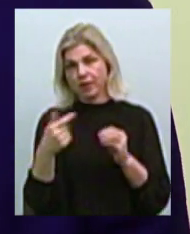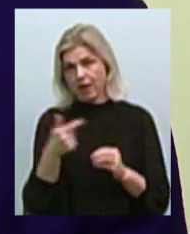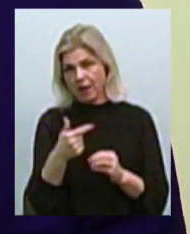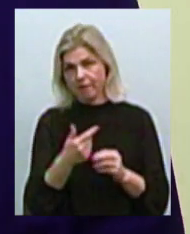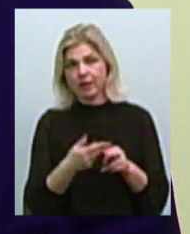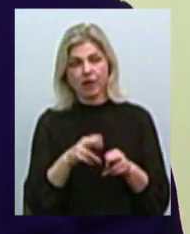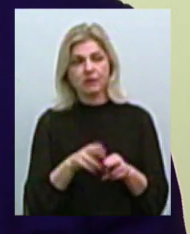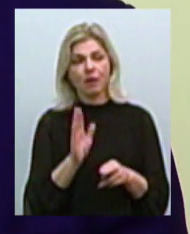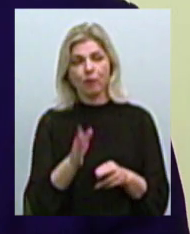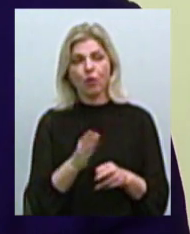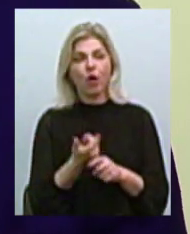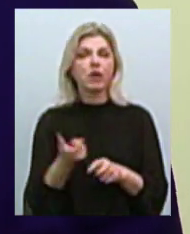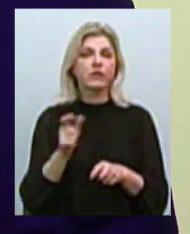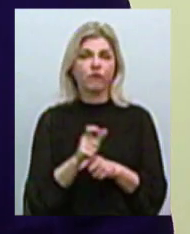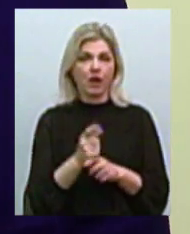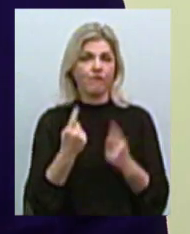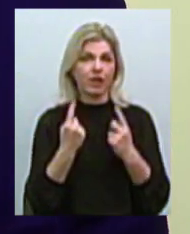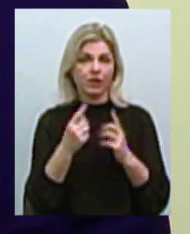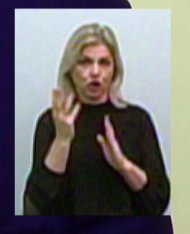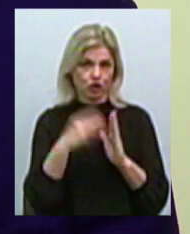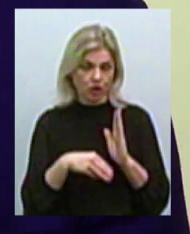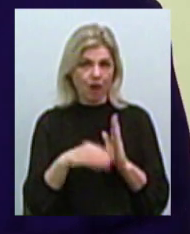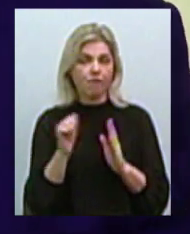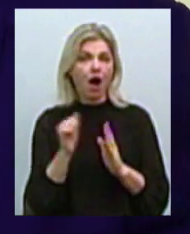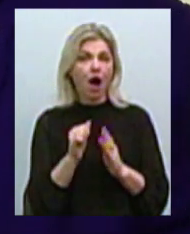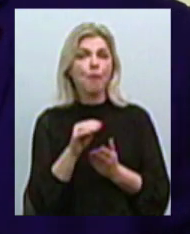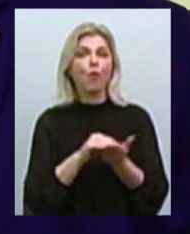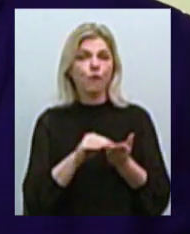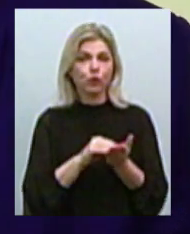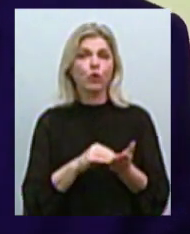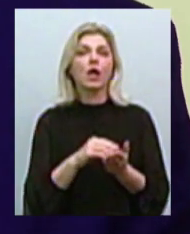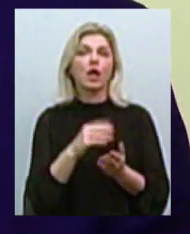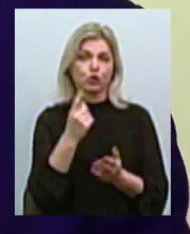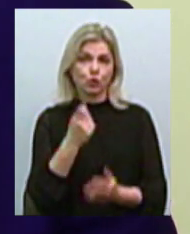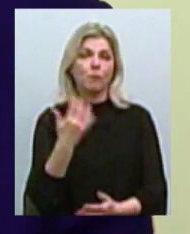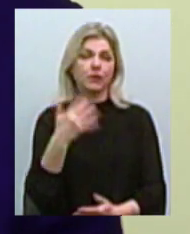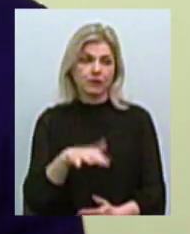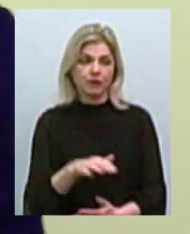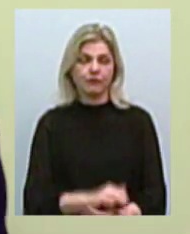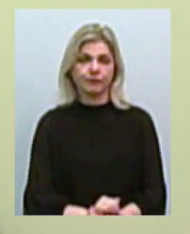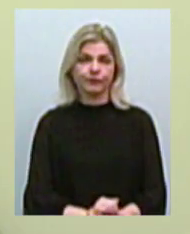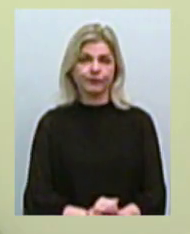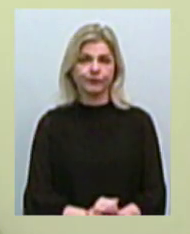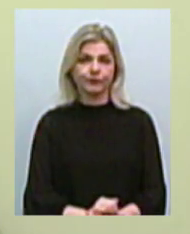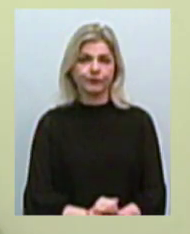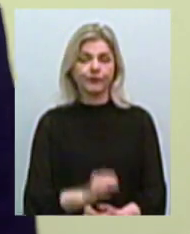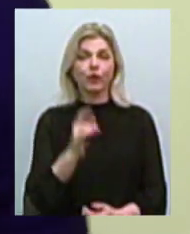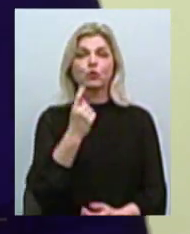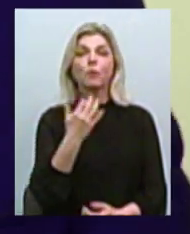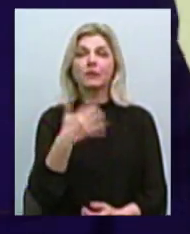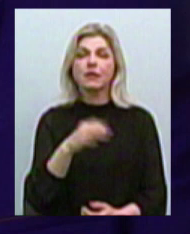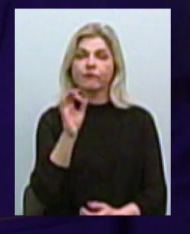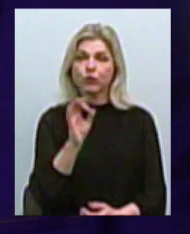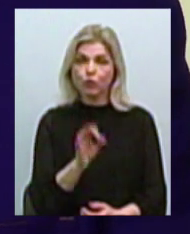такий надзвичайно великий штраф. А повторний це буде 50%, ну 75 гривень. І